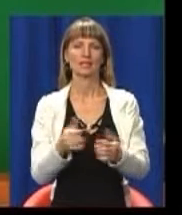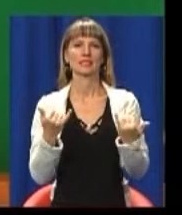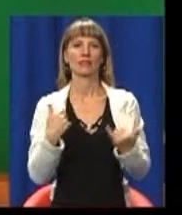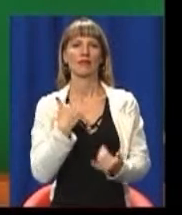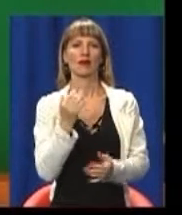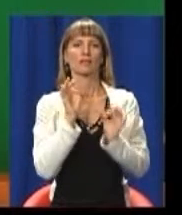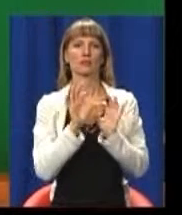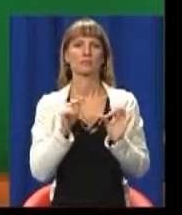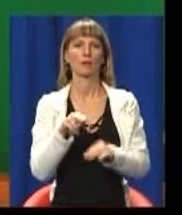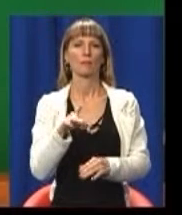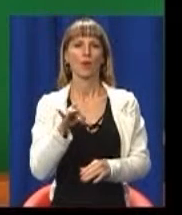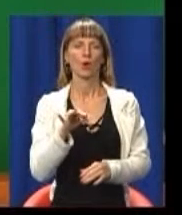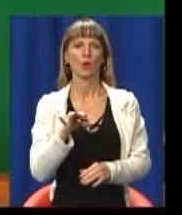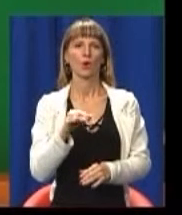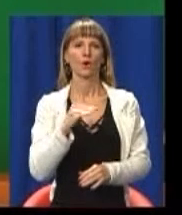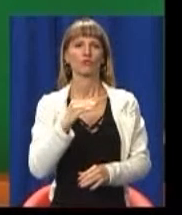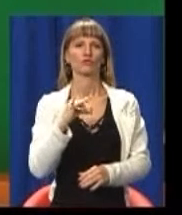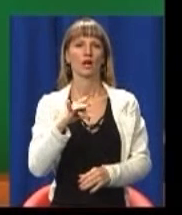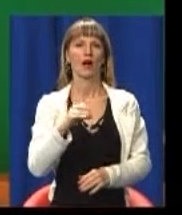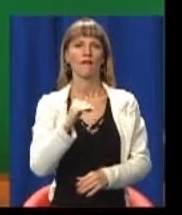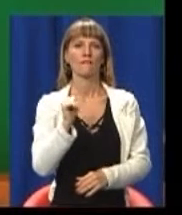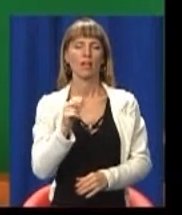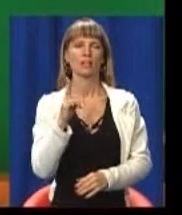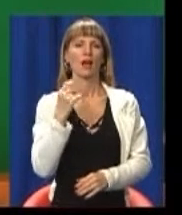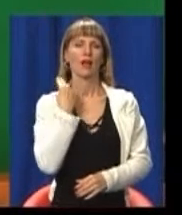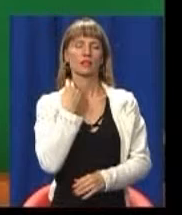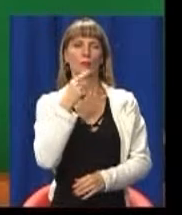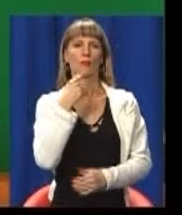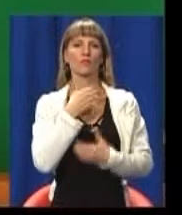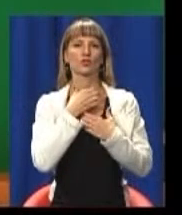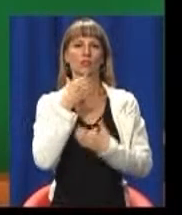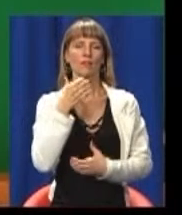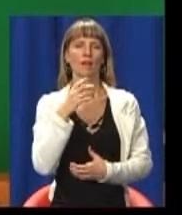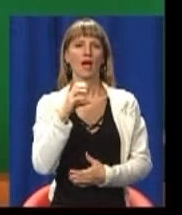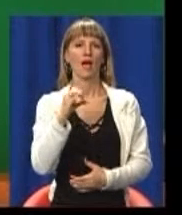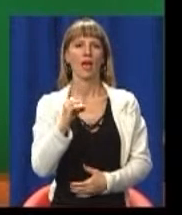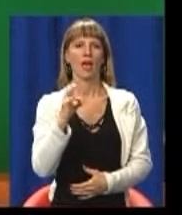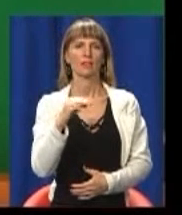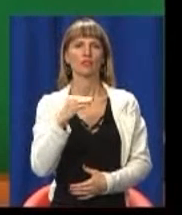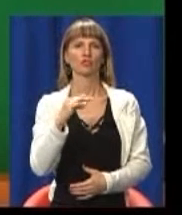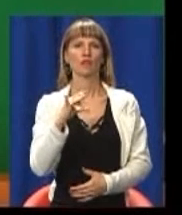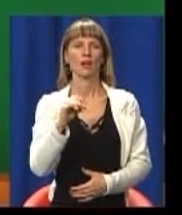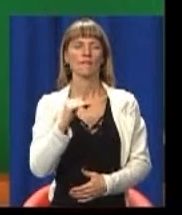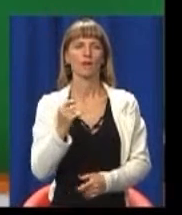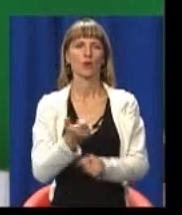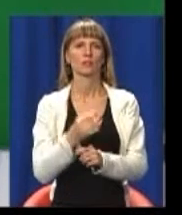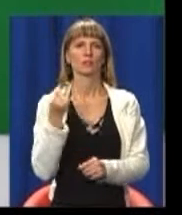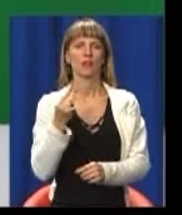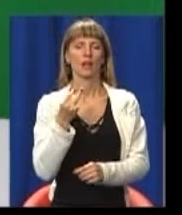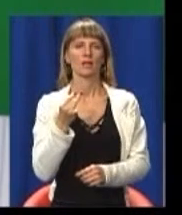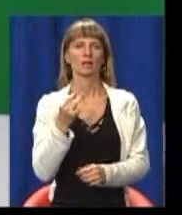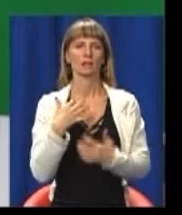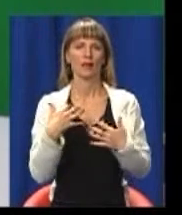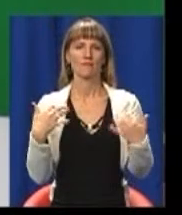я вам розповім про джирафа. У перекладі на англійську мову жираф перекладається як жиреф. Це дуже цікава та кумедна